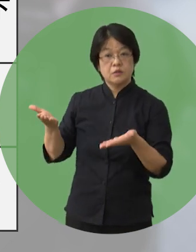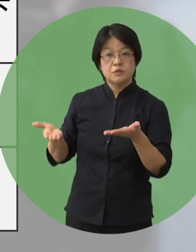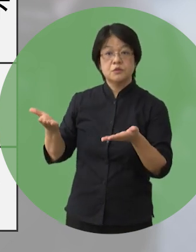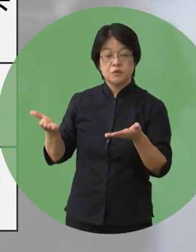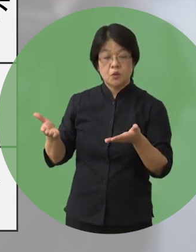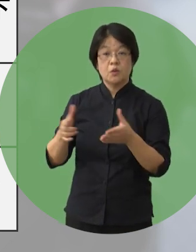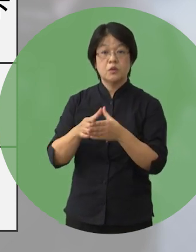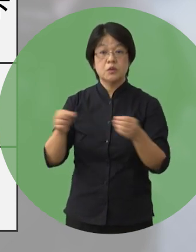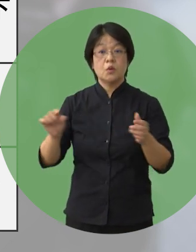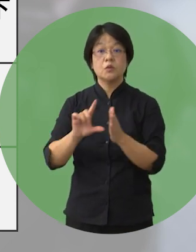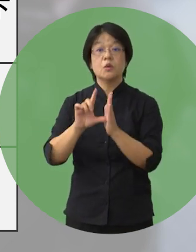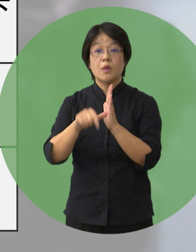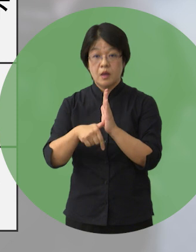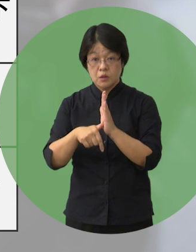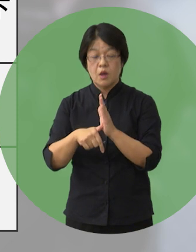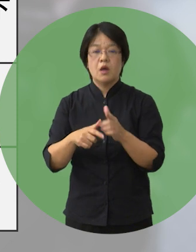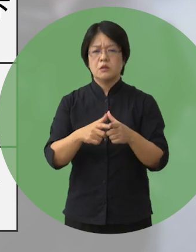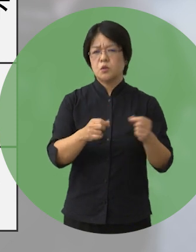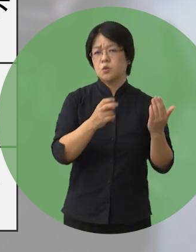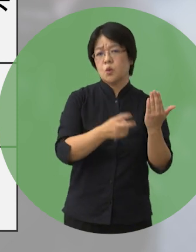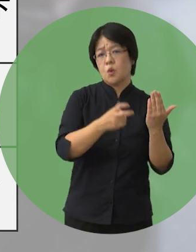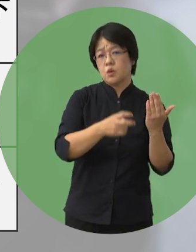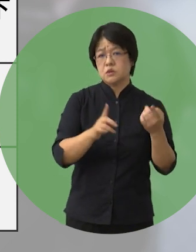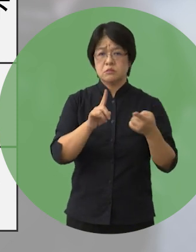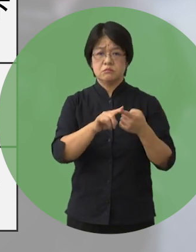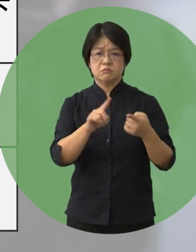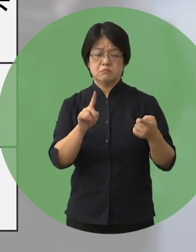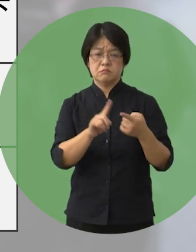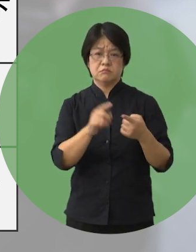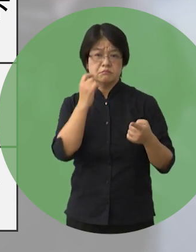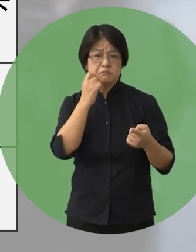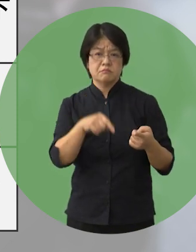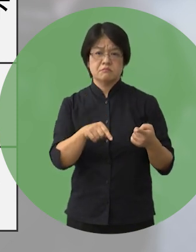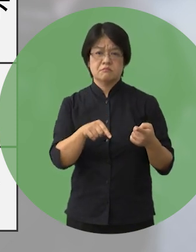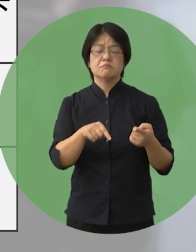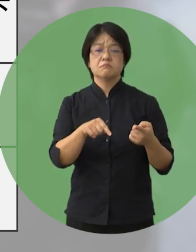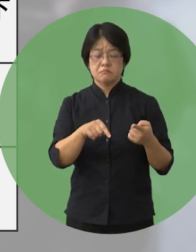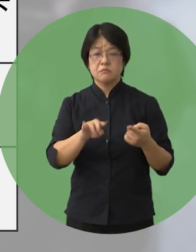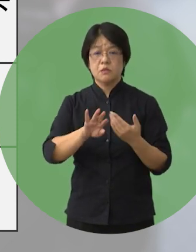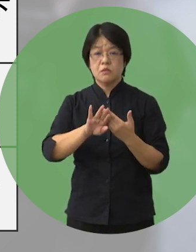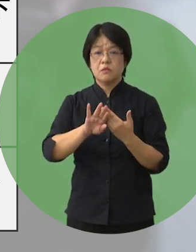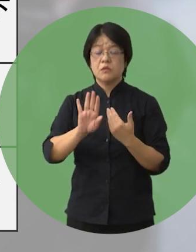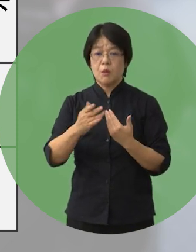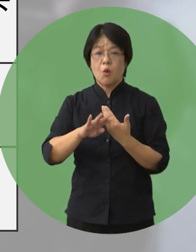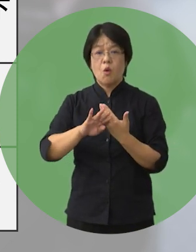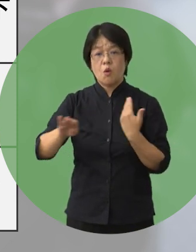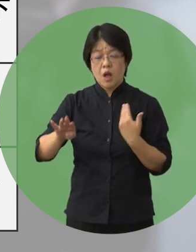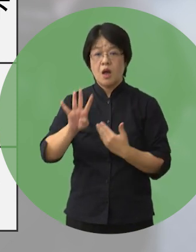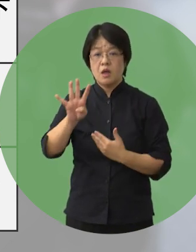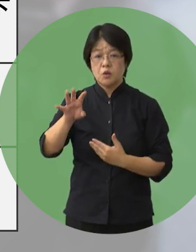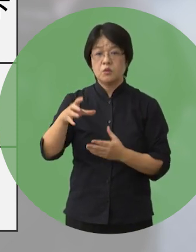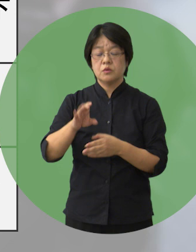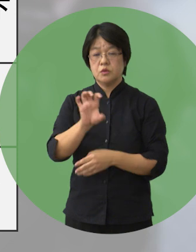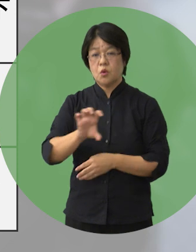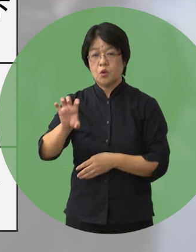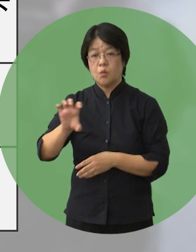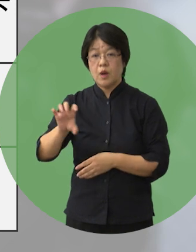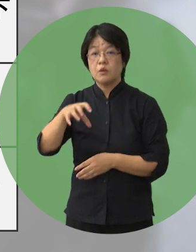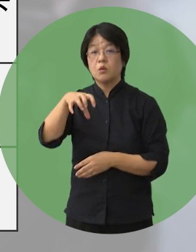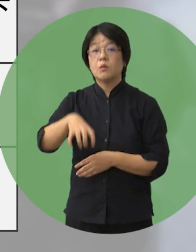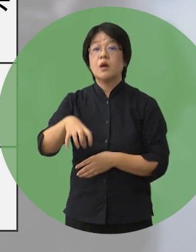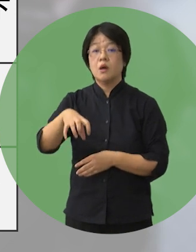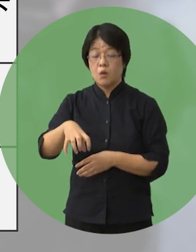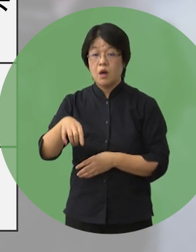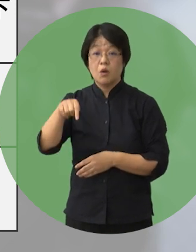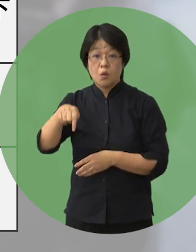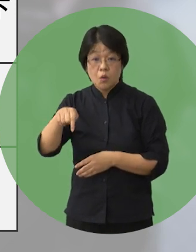として日本の法律が適用されませんが、調査対象の4カ国ではいずれも原則としてその国